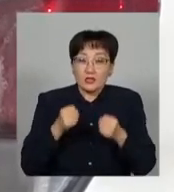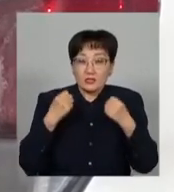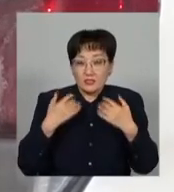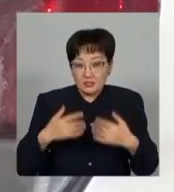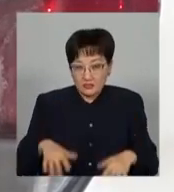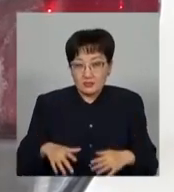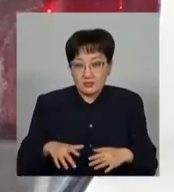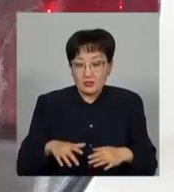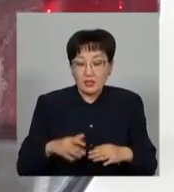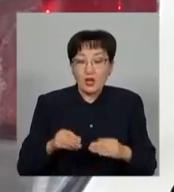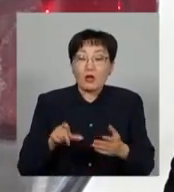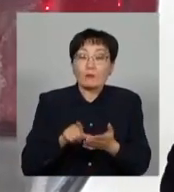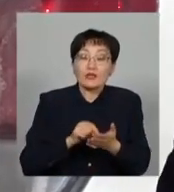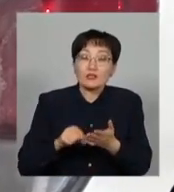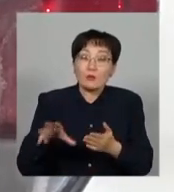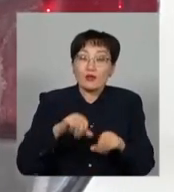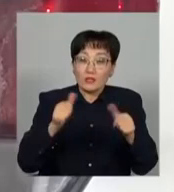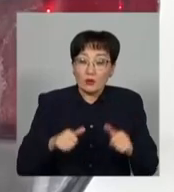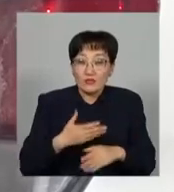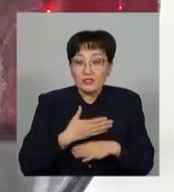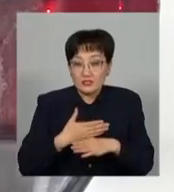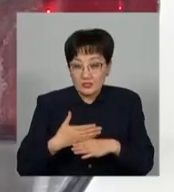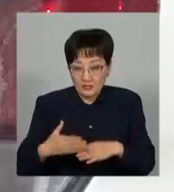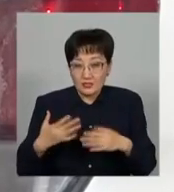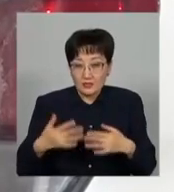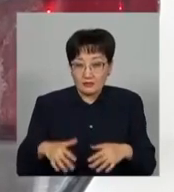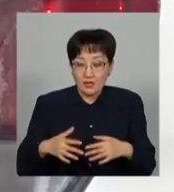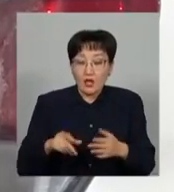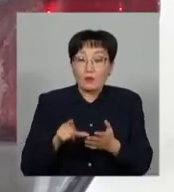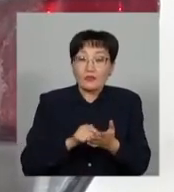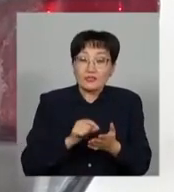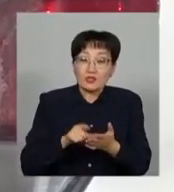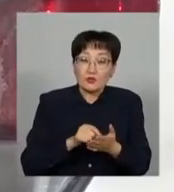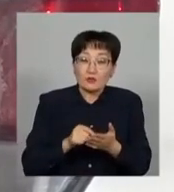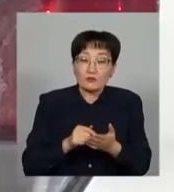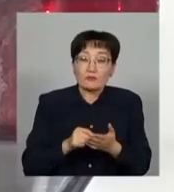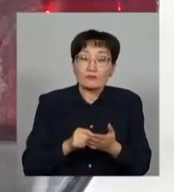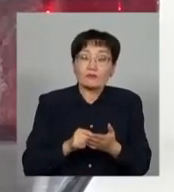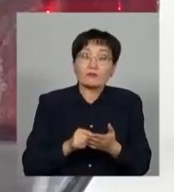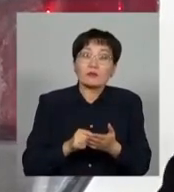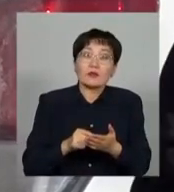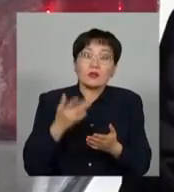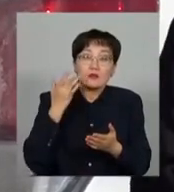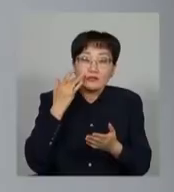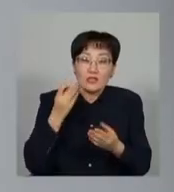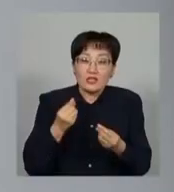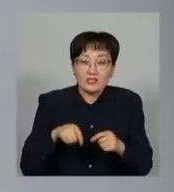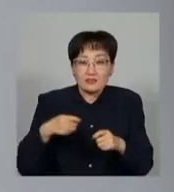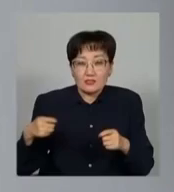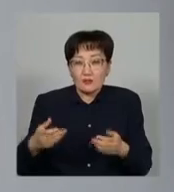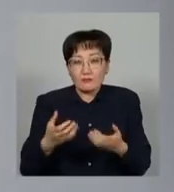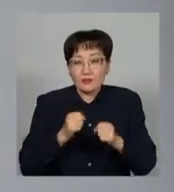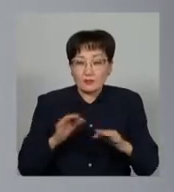кейін жаңа пособияның бәрін жасап біткеннен кейін пособияның несін бермей жүреді, біраз уақытқа дейін ақшасын бермей жүреді.